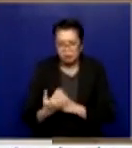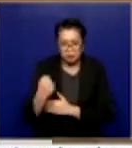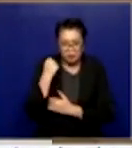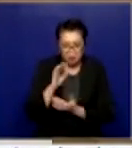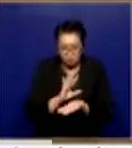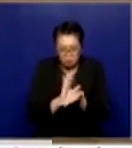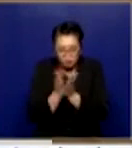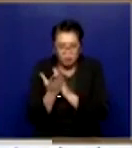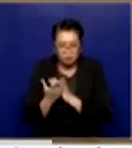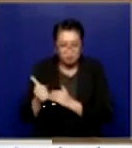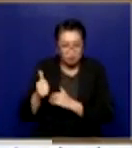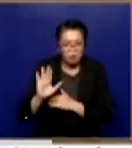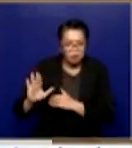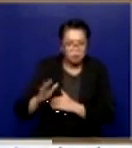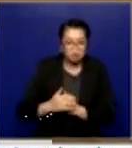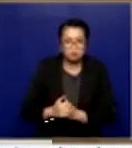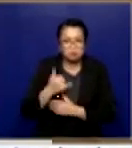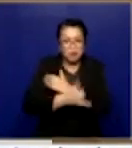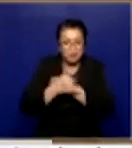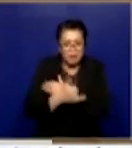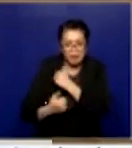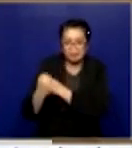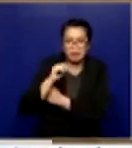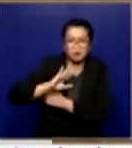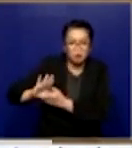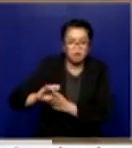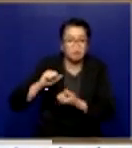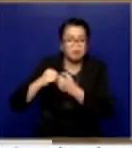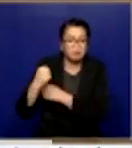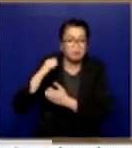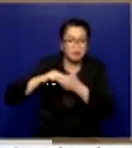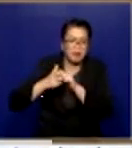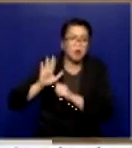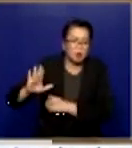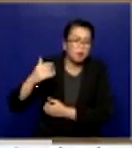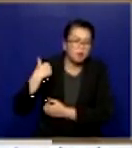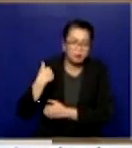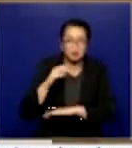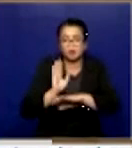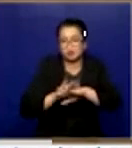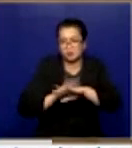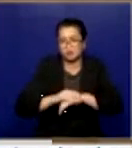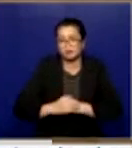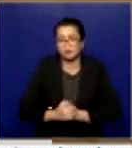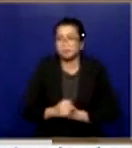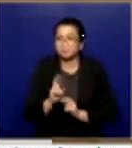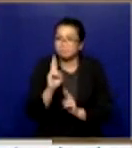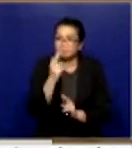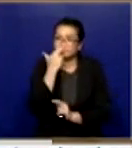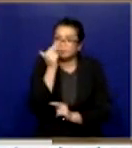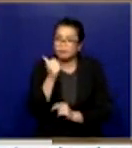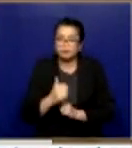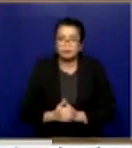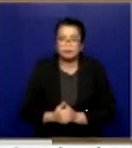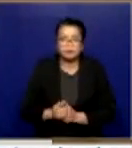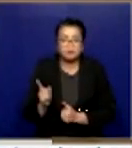อยู่แต่มันไม่มีปัญหาเฉพาะเราอย่างเดียวนะครับก็ขอตัวไปเท่านั้นเองแล้วเมื่อทั้ง